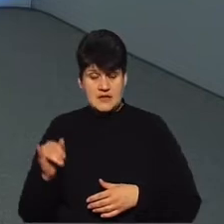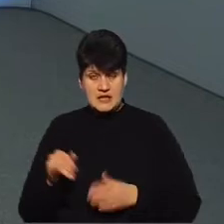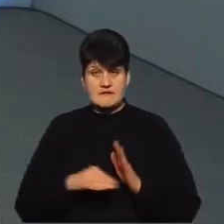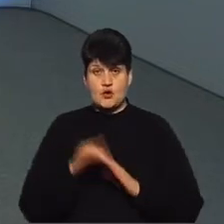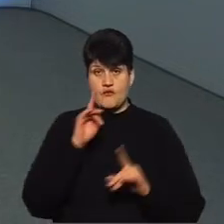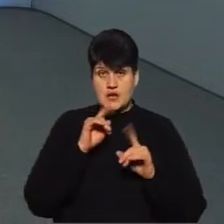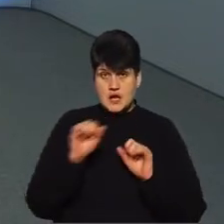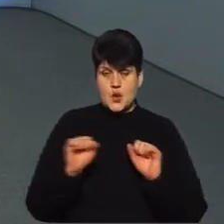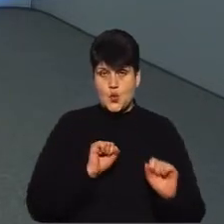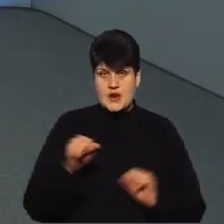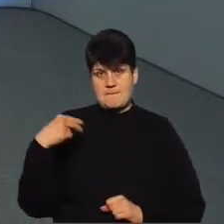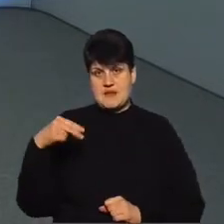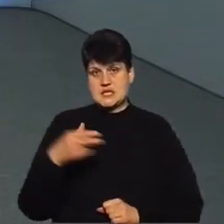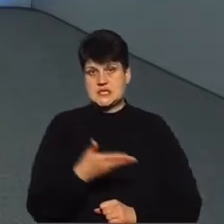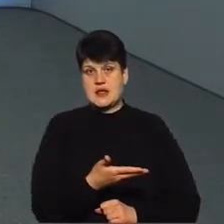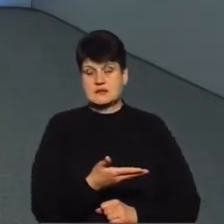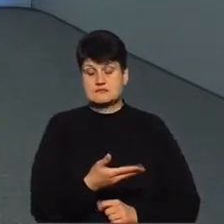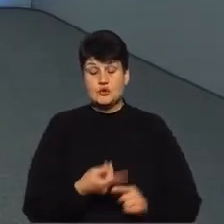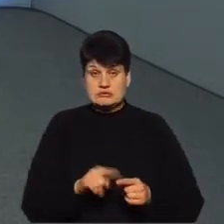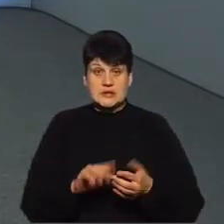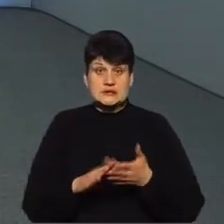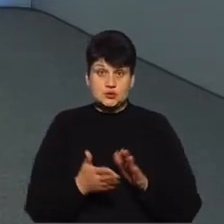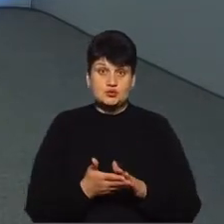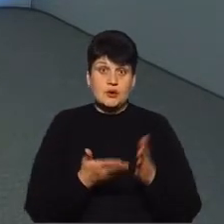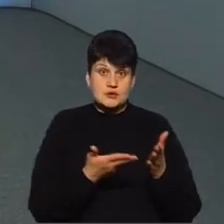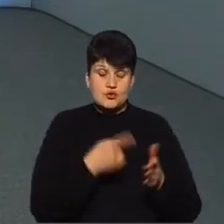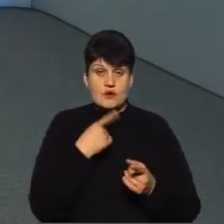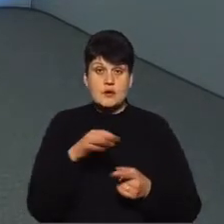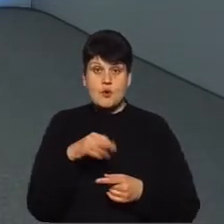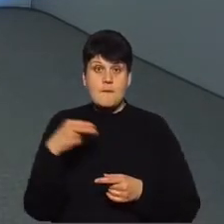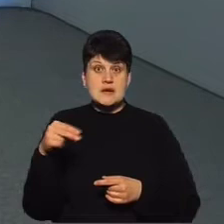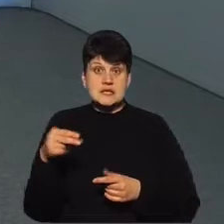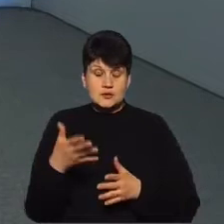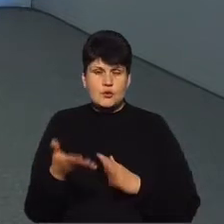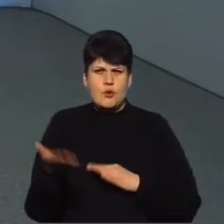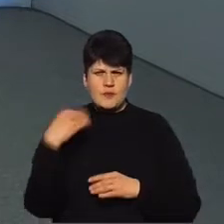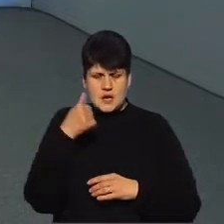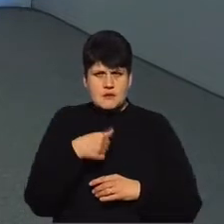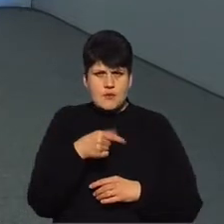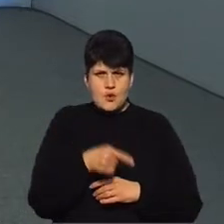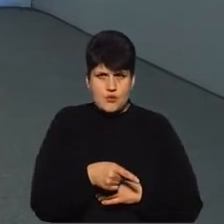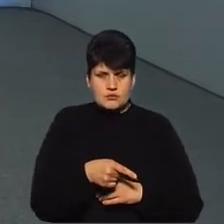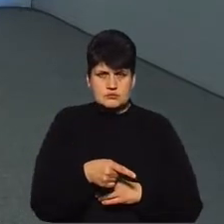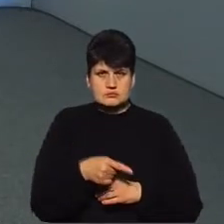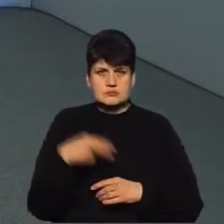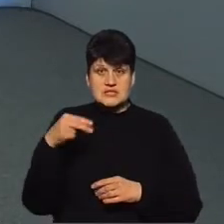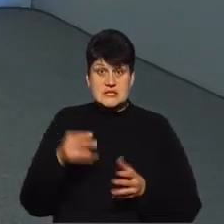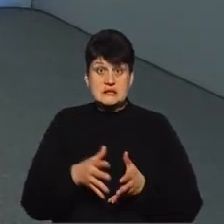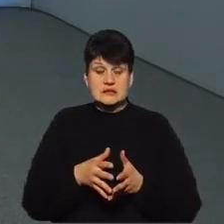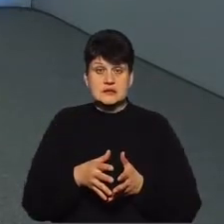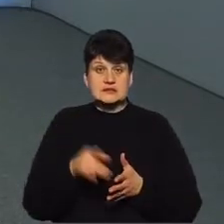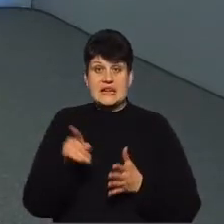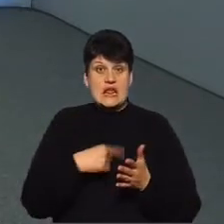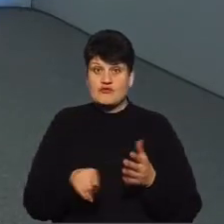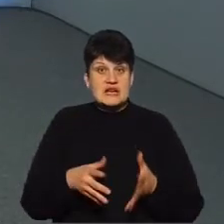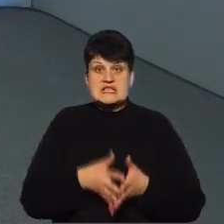президент. Отака ситуація. І, зокрема, якщо говорити про президента, то порівняно з попереднім роком недовіра збільшилася. Так,